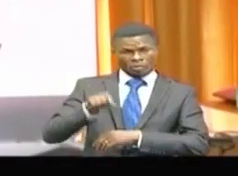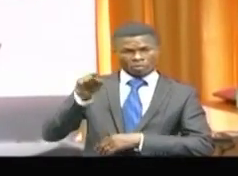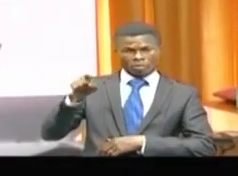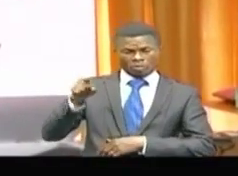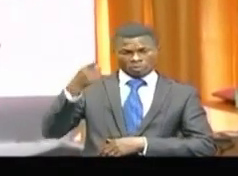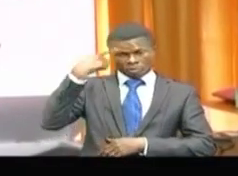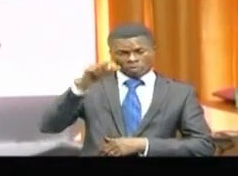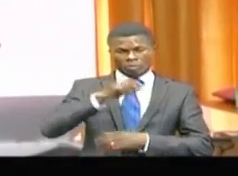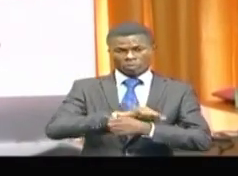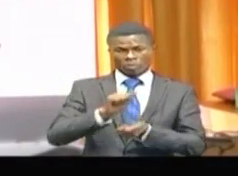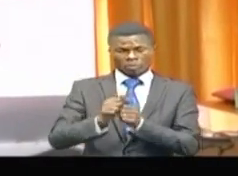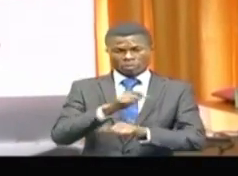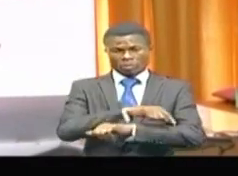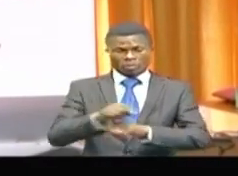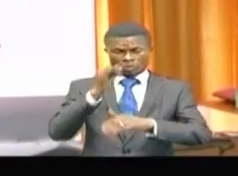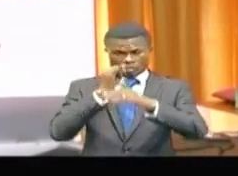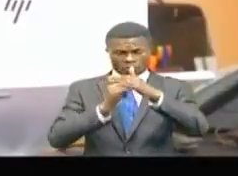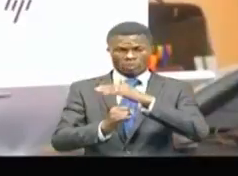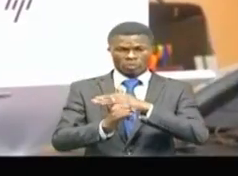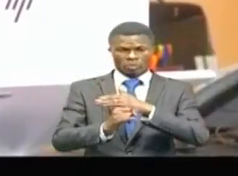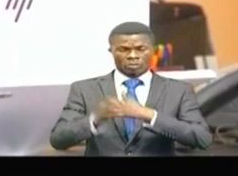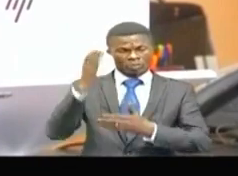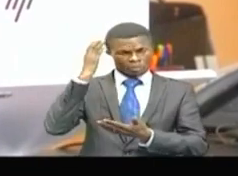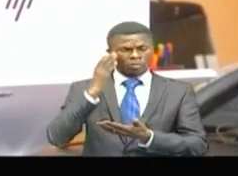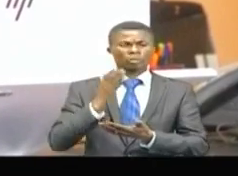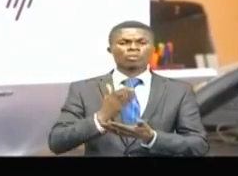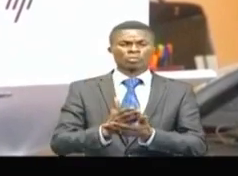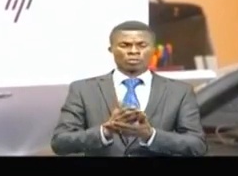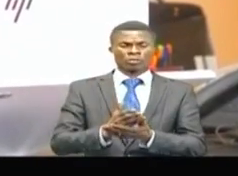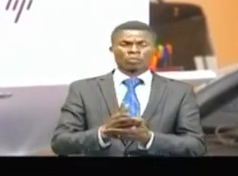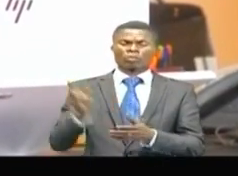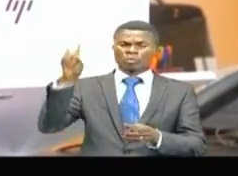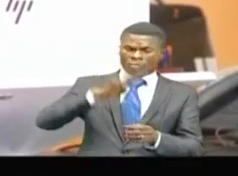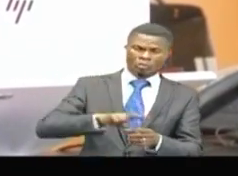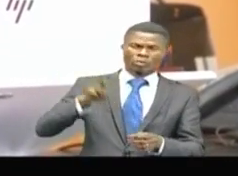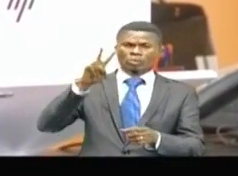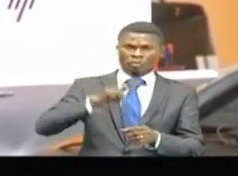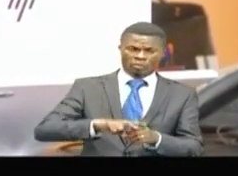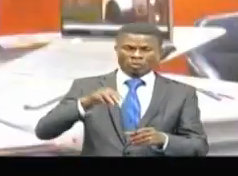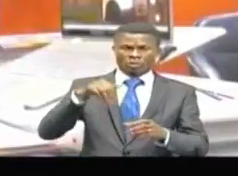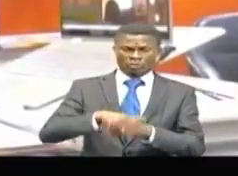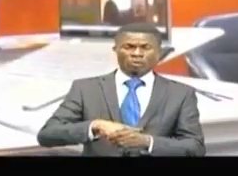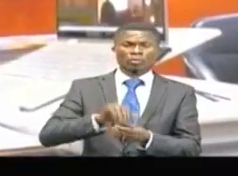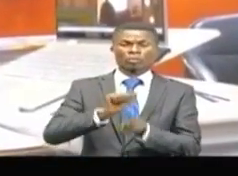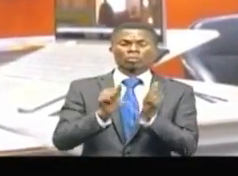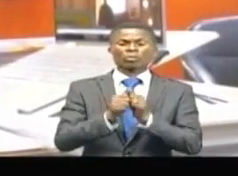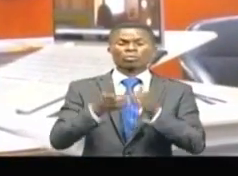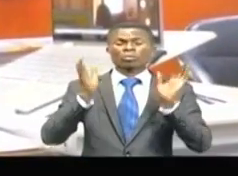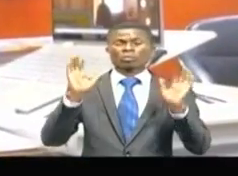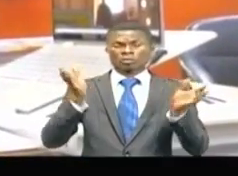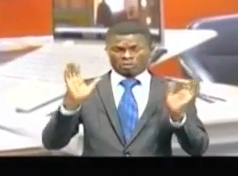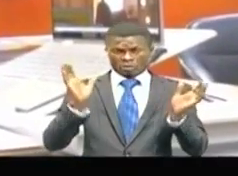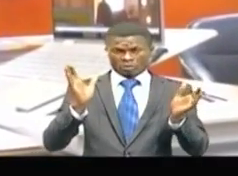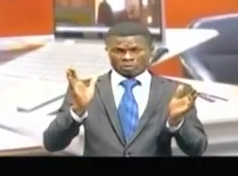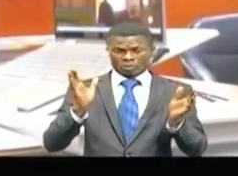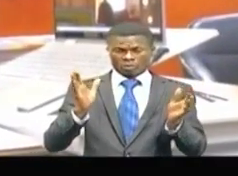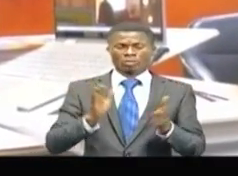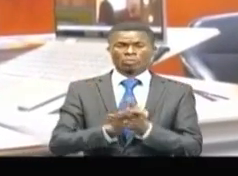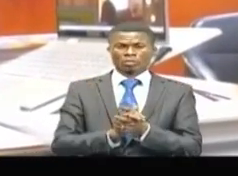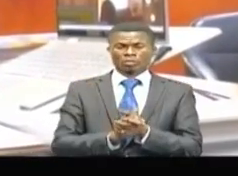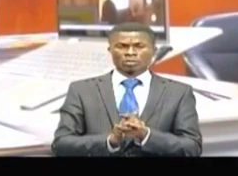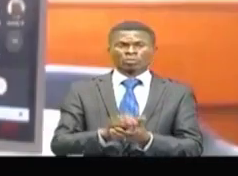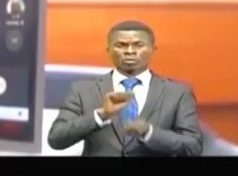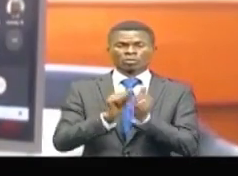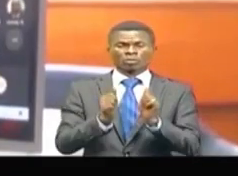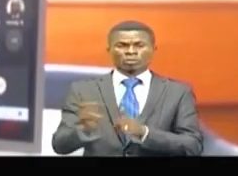niveau du ministère de l'Intérieur pour mettre fin à ces violences dont les conséquences sont actuellement reportées sur